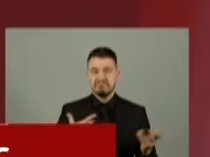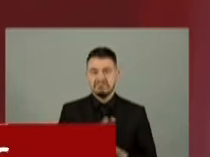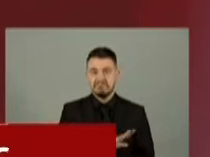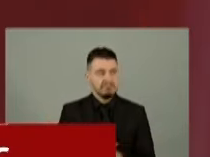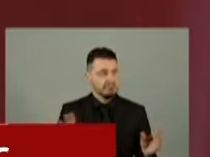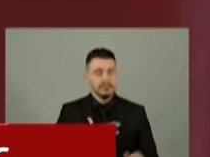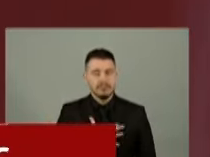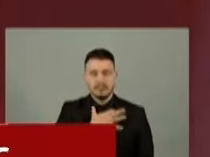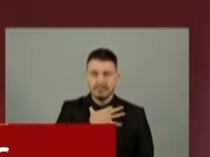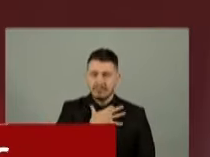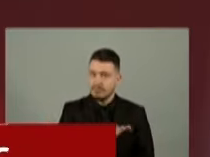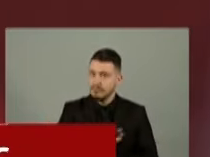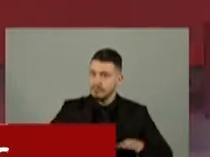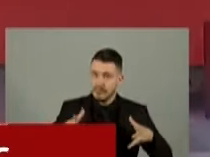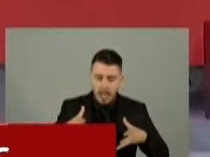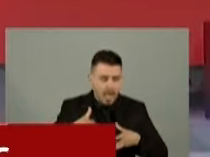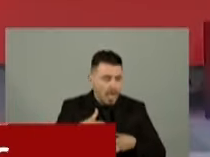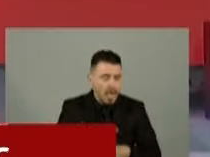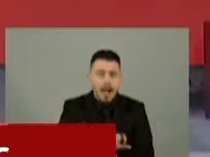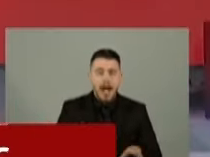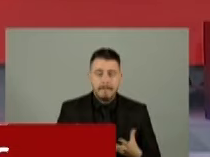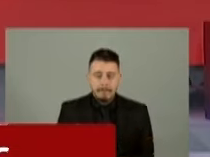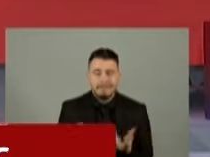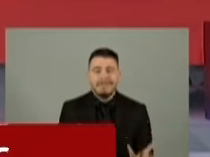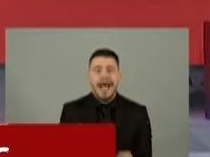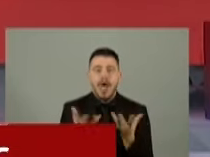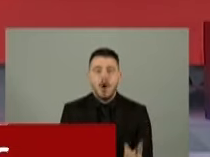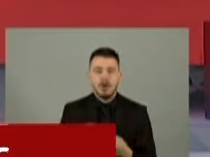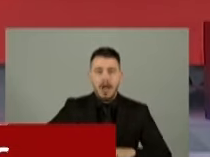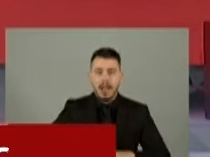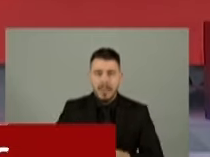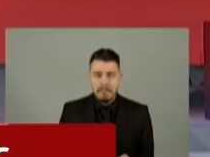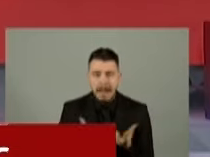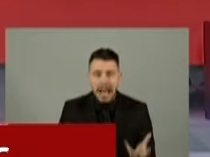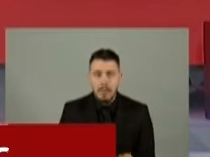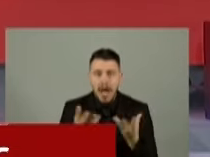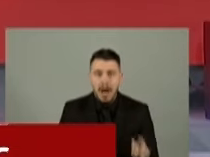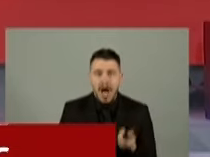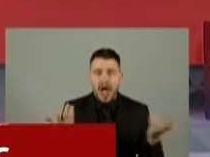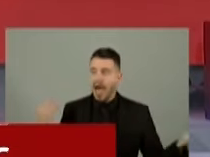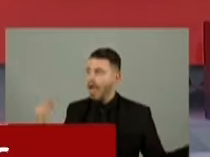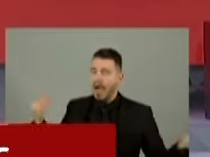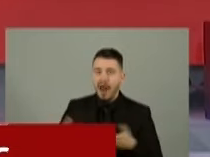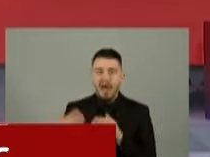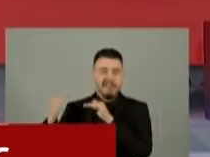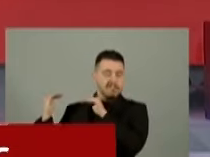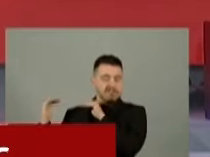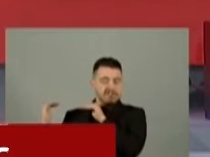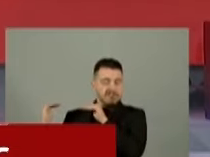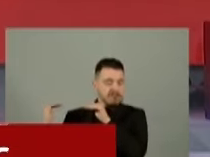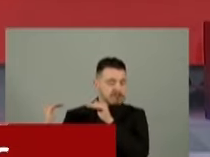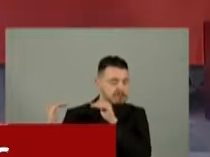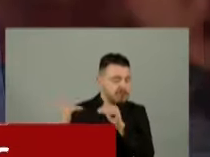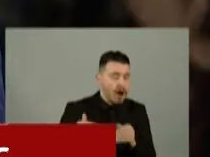τις αγορές, ότι ας πούμε ακόμα δεν ντυνόταν καλά, δεν είχε μια επαφή έτσι με την καταναλωτικότητα και όλο αυτό το προφίλ, όλα αυτά,